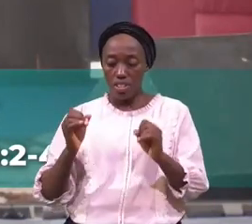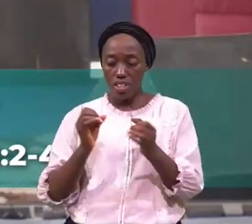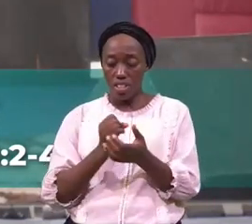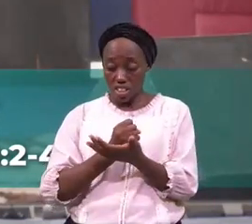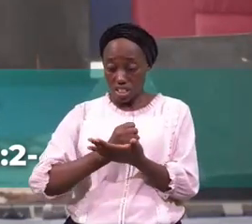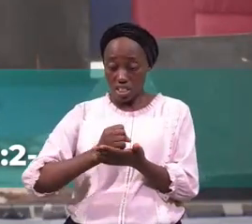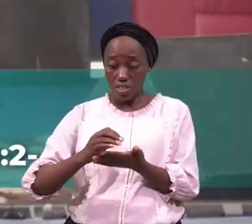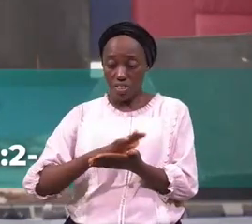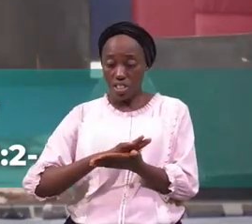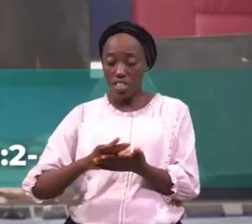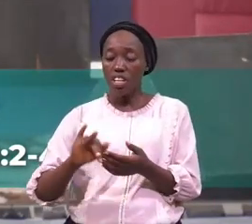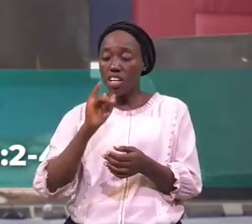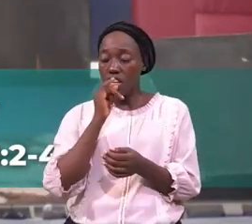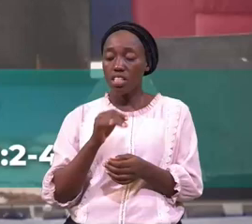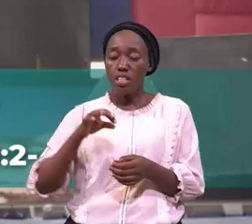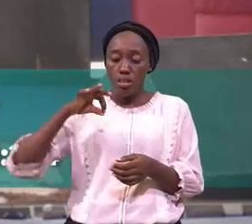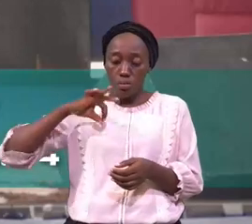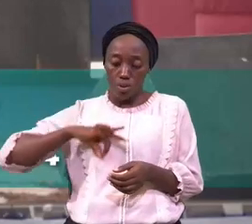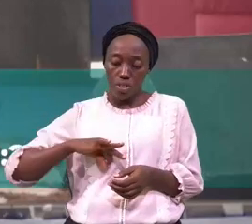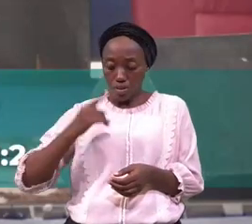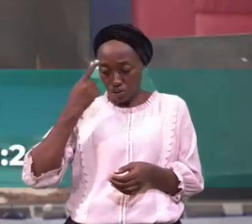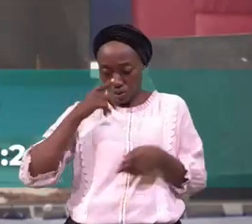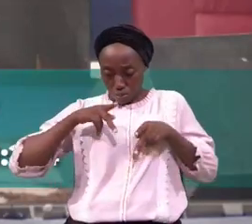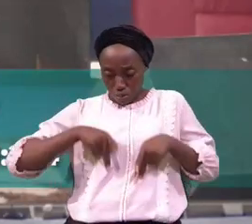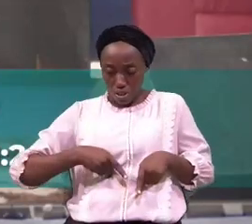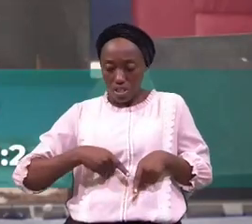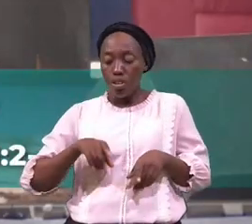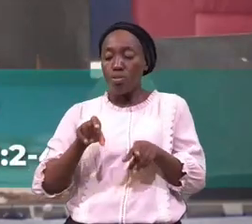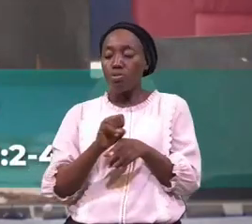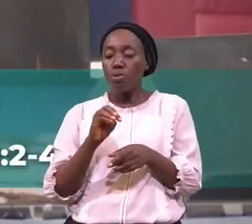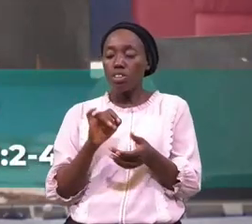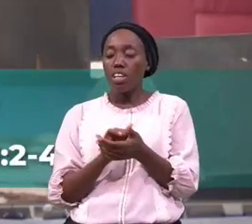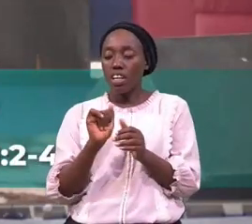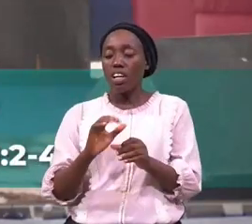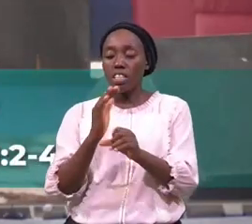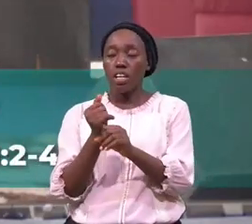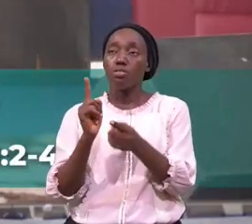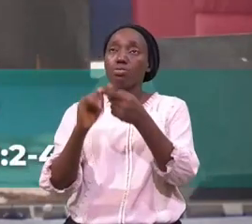La sanctification est profitable pour moi qui veux aller au ciel.